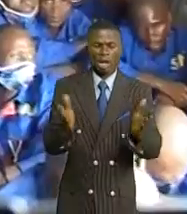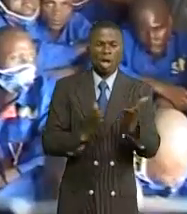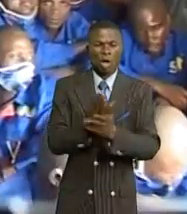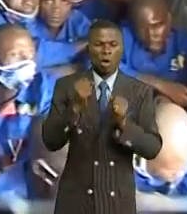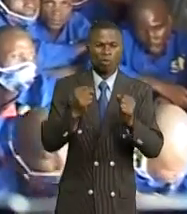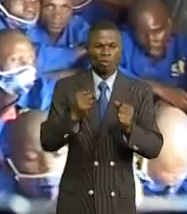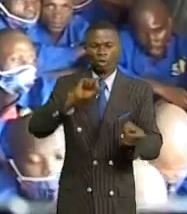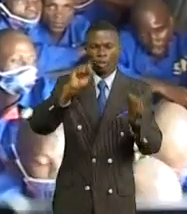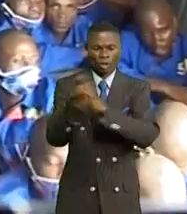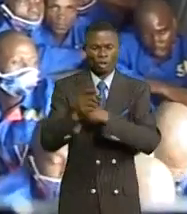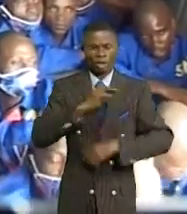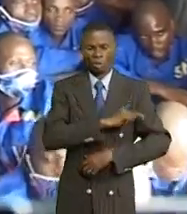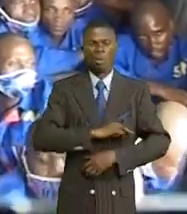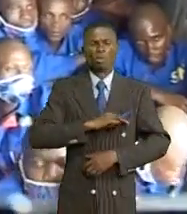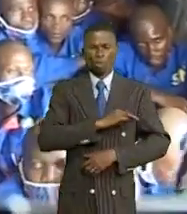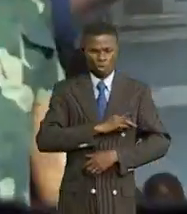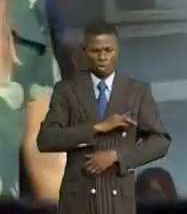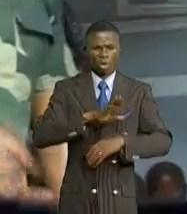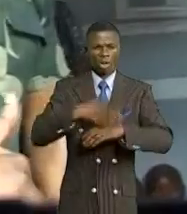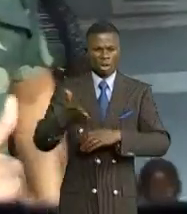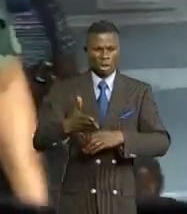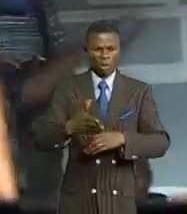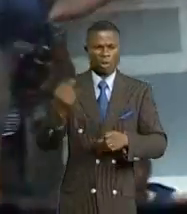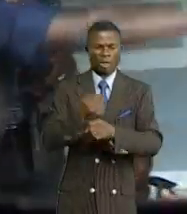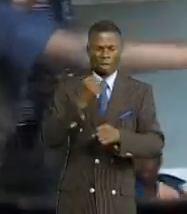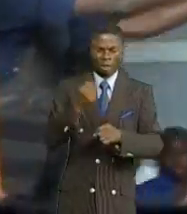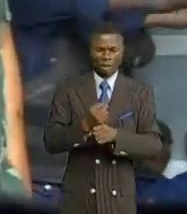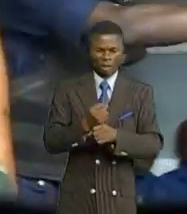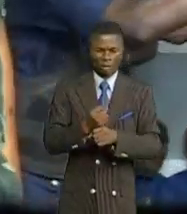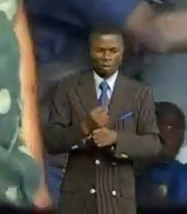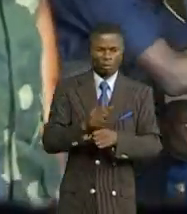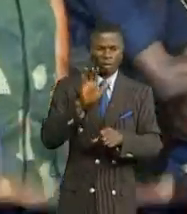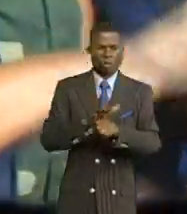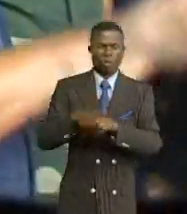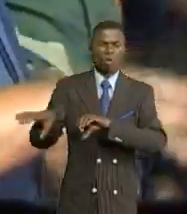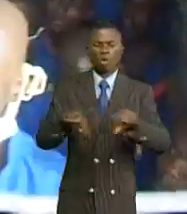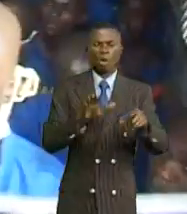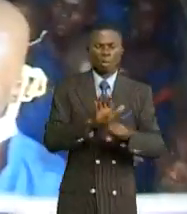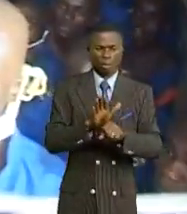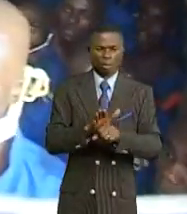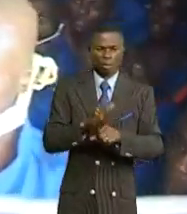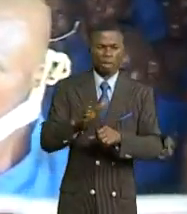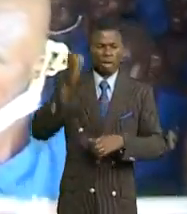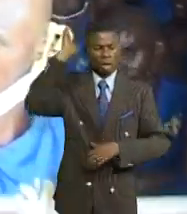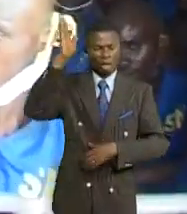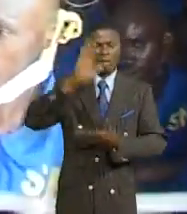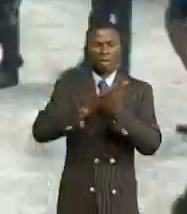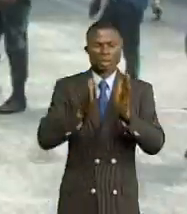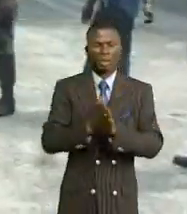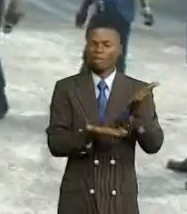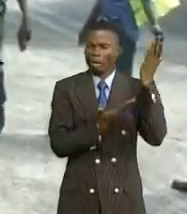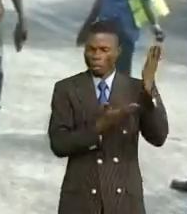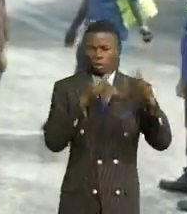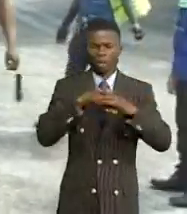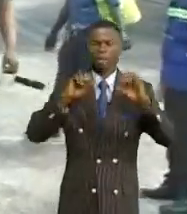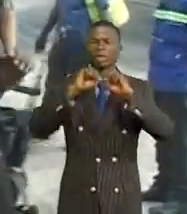d'une transformation morale, suivie d'un professionnalisme dans divers domaines. Ils deviendront ainsi utiles à